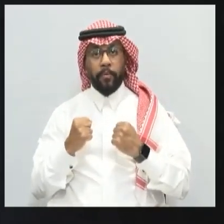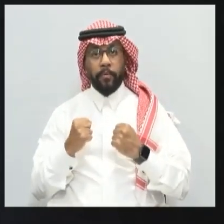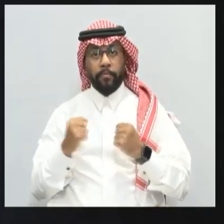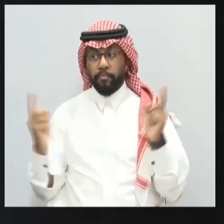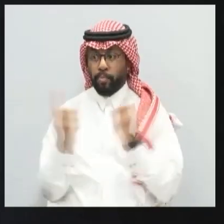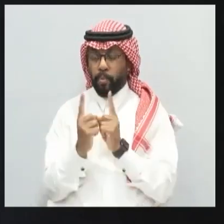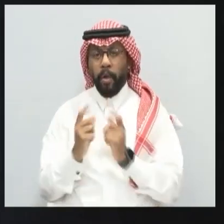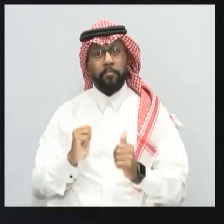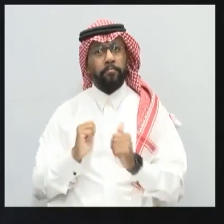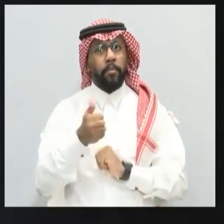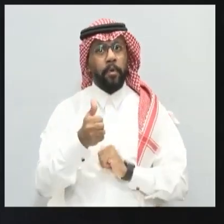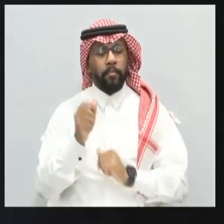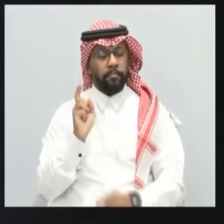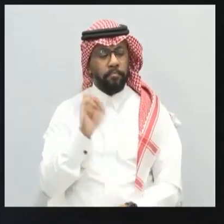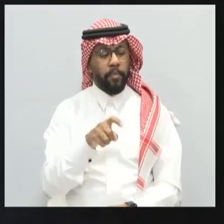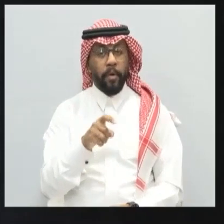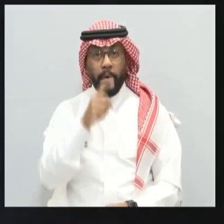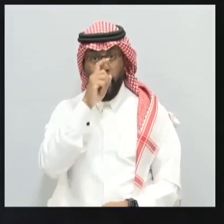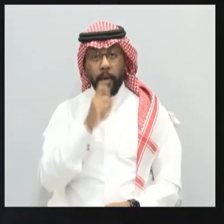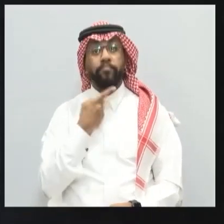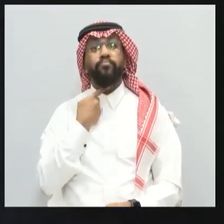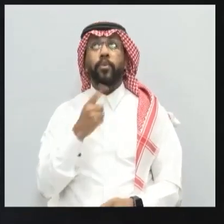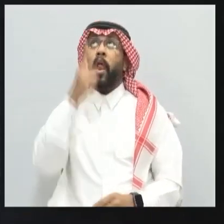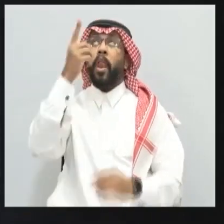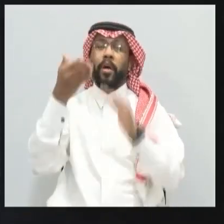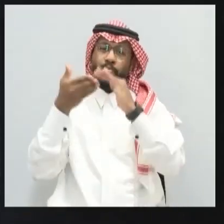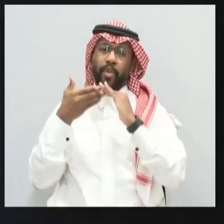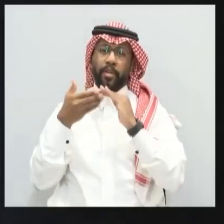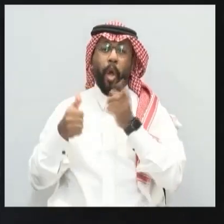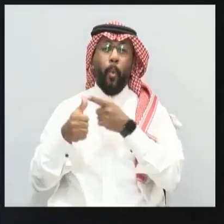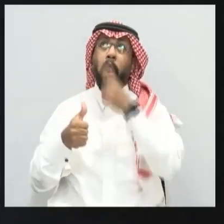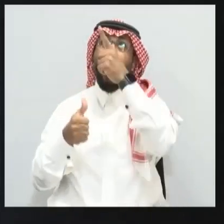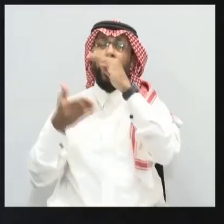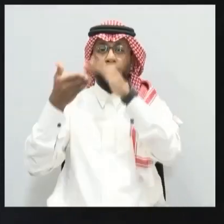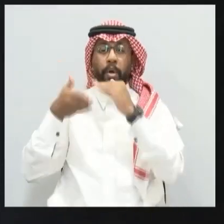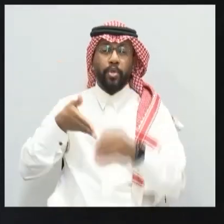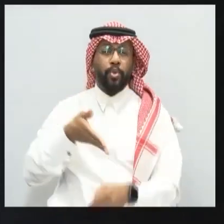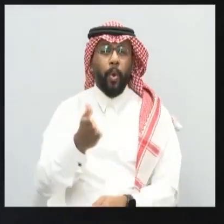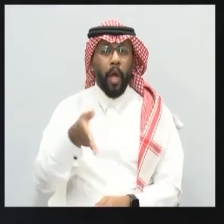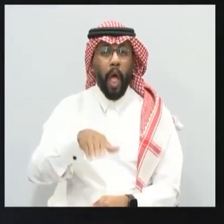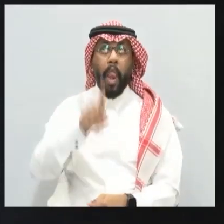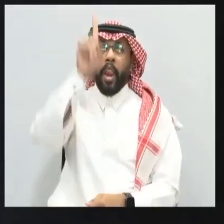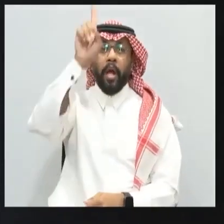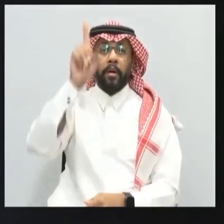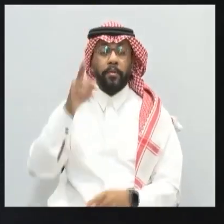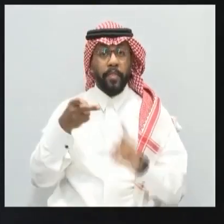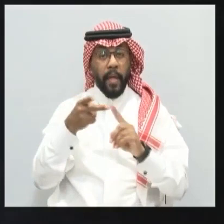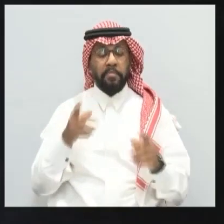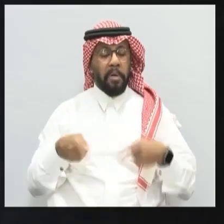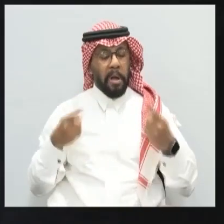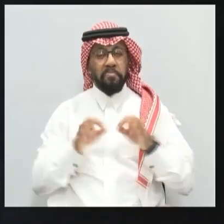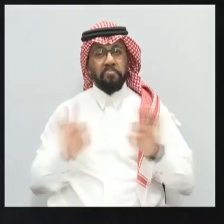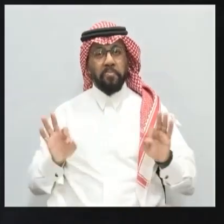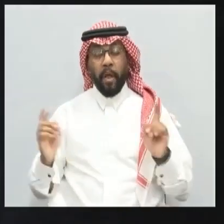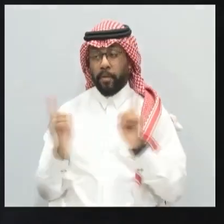المقابله الشخصيه فقط تحتاج اولا ان تستعين بالله عز وجل وان تتوكل عليه هو ان تستعد للمقابله الشخصيه